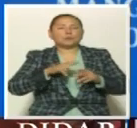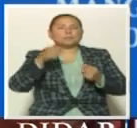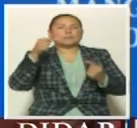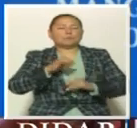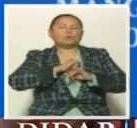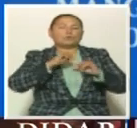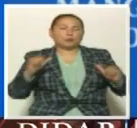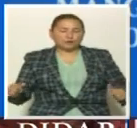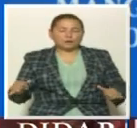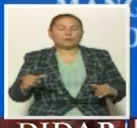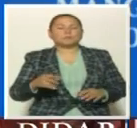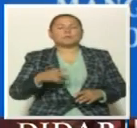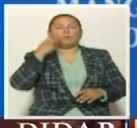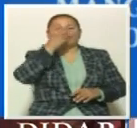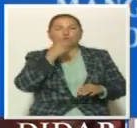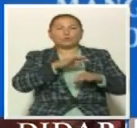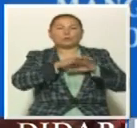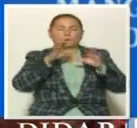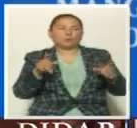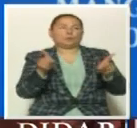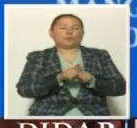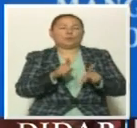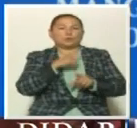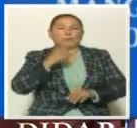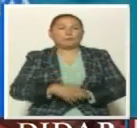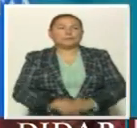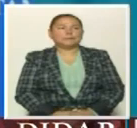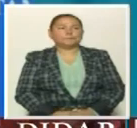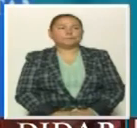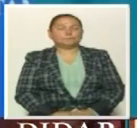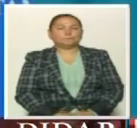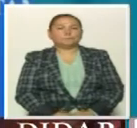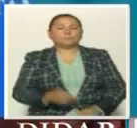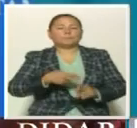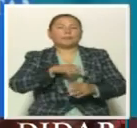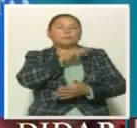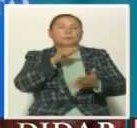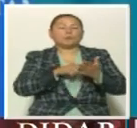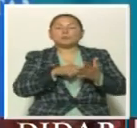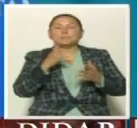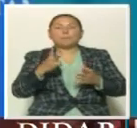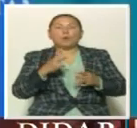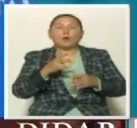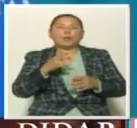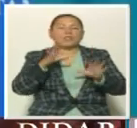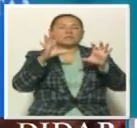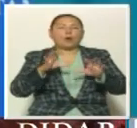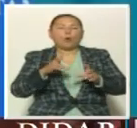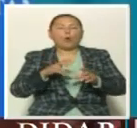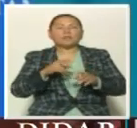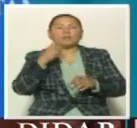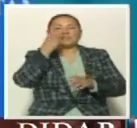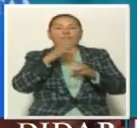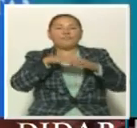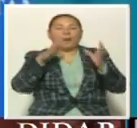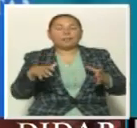соответственно, увеличивается и объем твердых бытовых отходов. Данный вопрос по несанкционированным свалкам находится на особом контроле